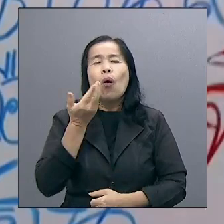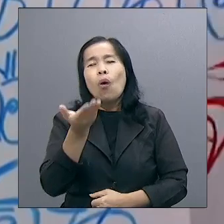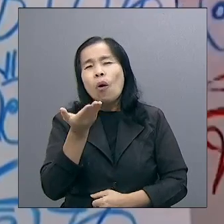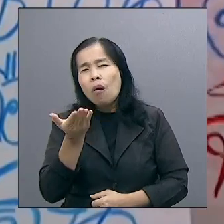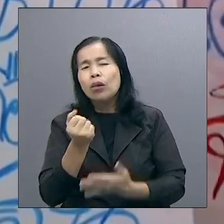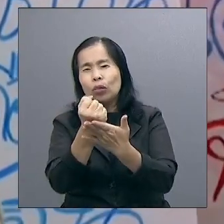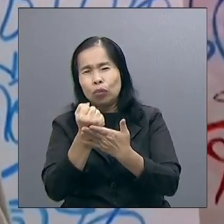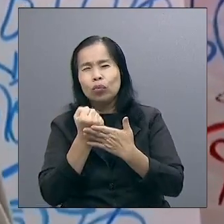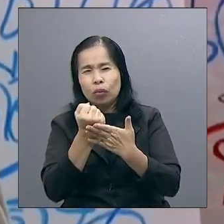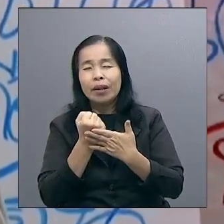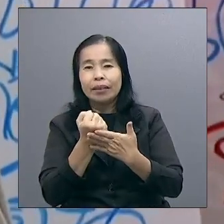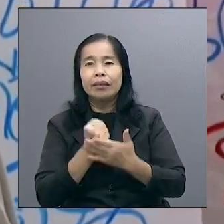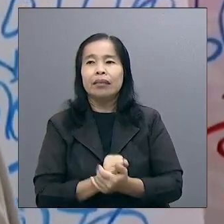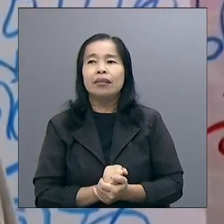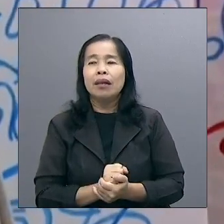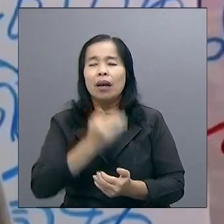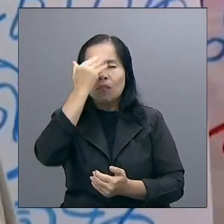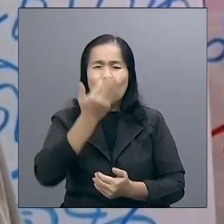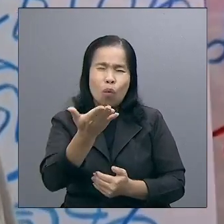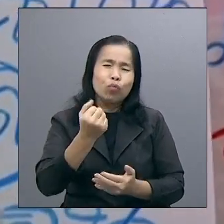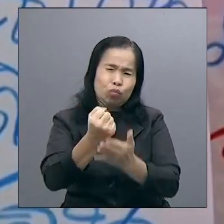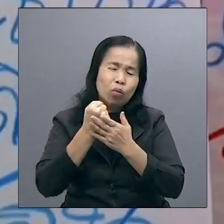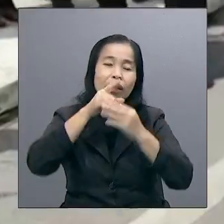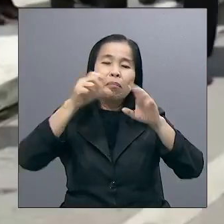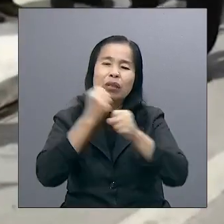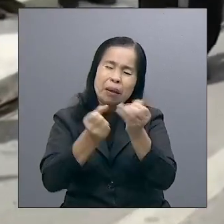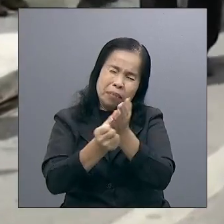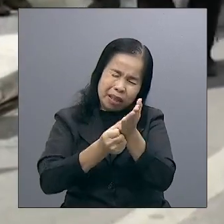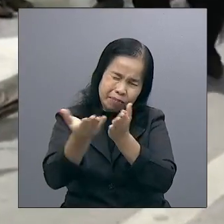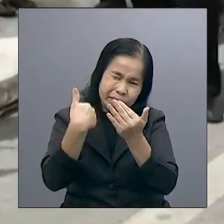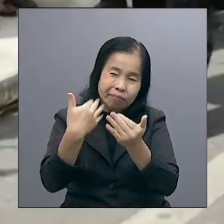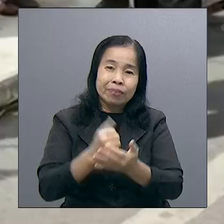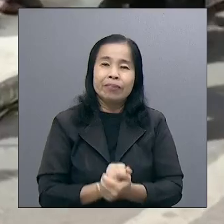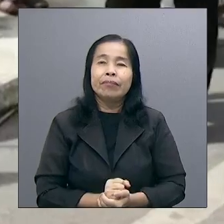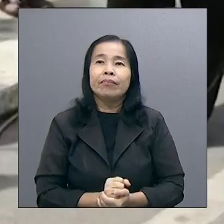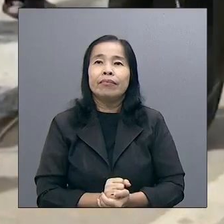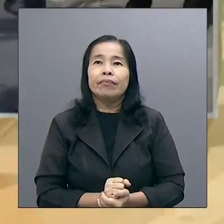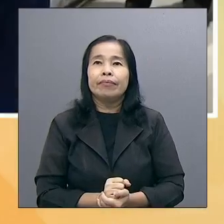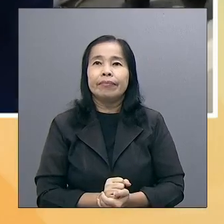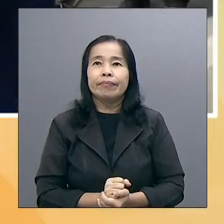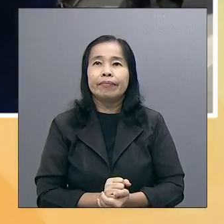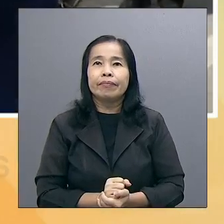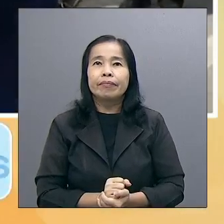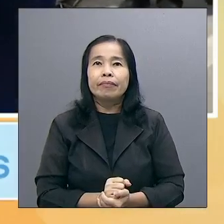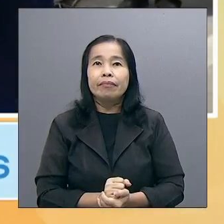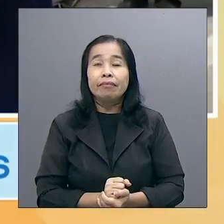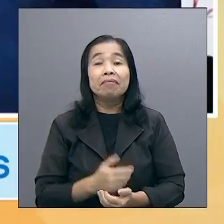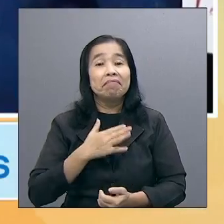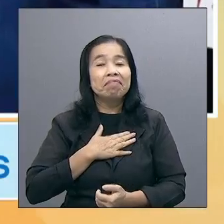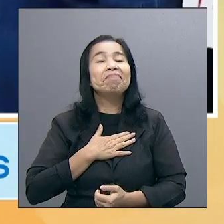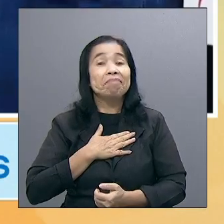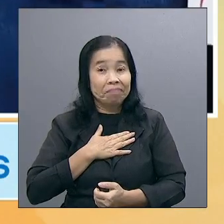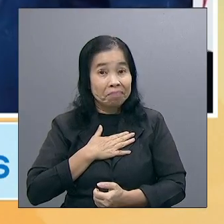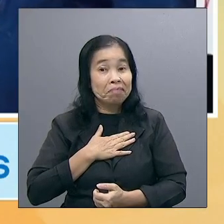้ทาง ficarแข่ไหให infinityแน่ร้องทุอยู่ท